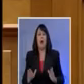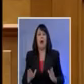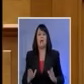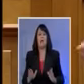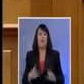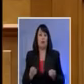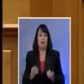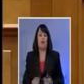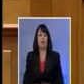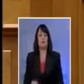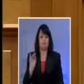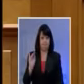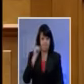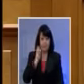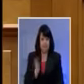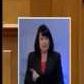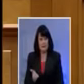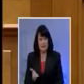Και ξέρετε κάτι,